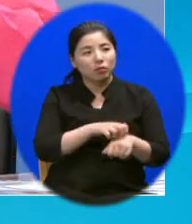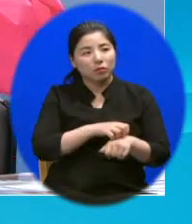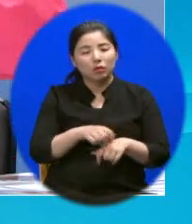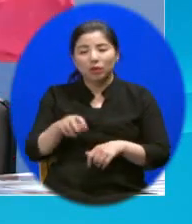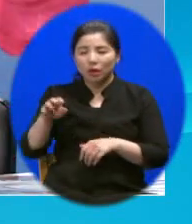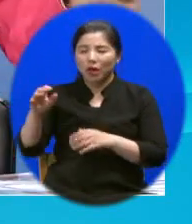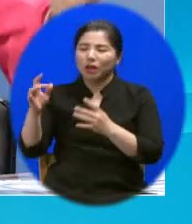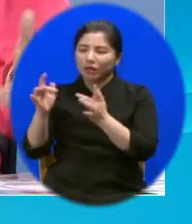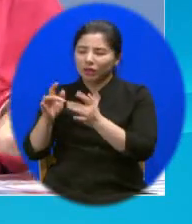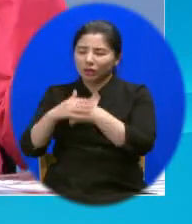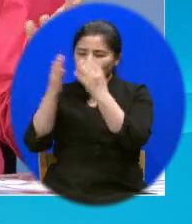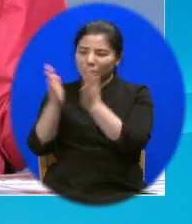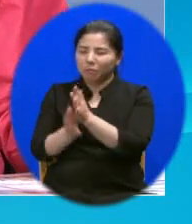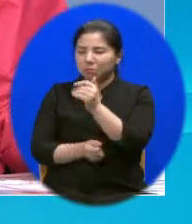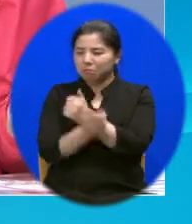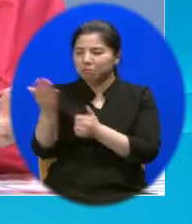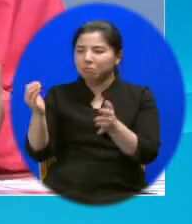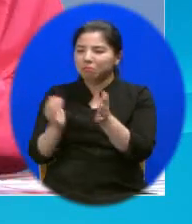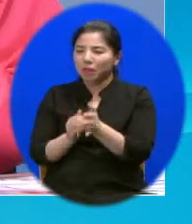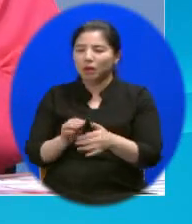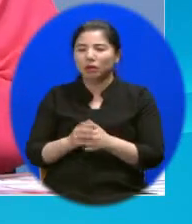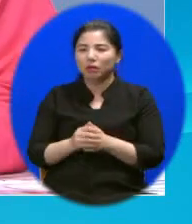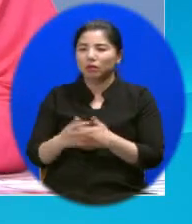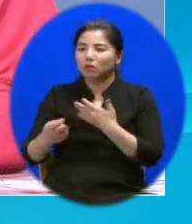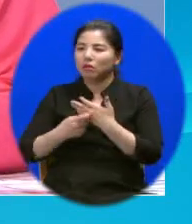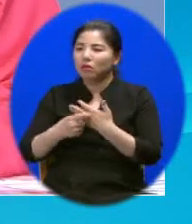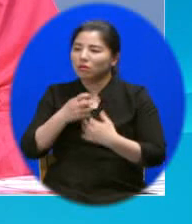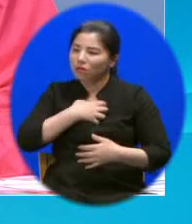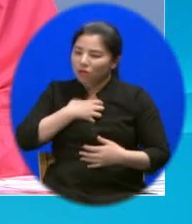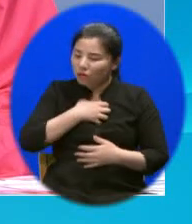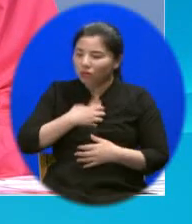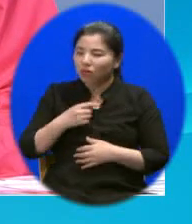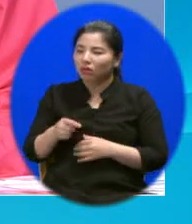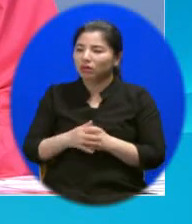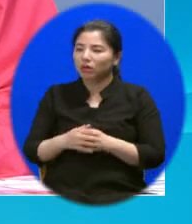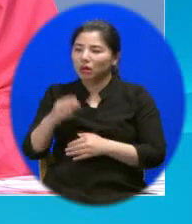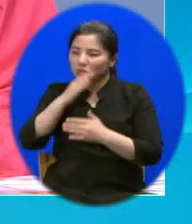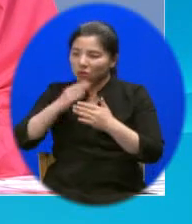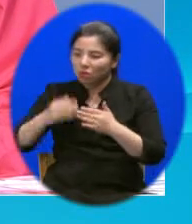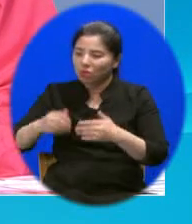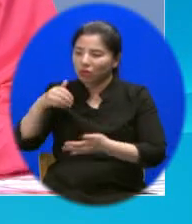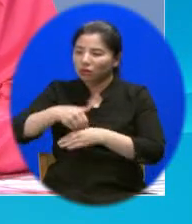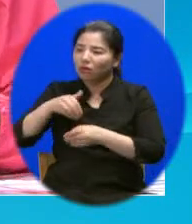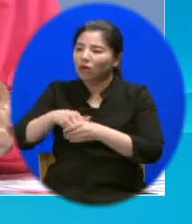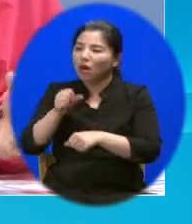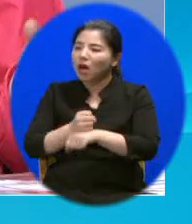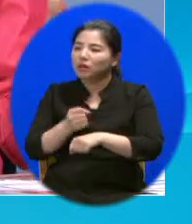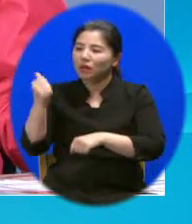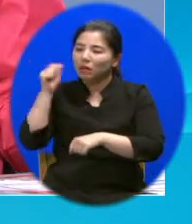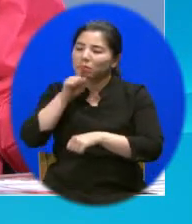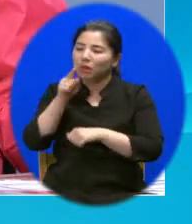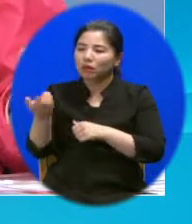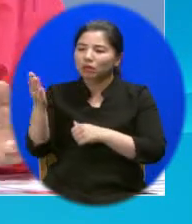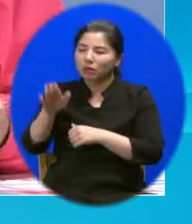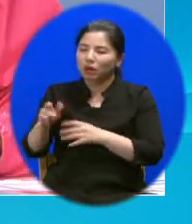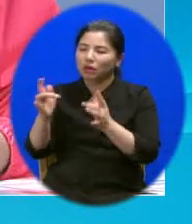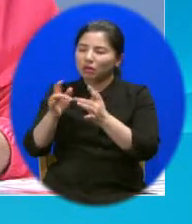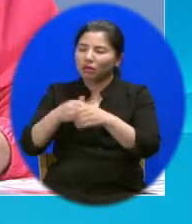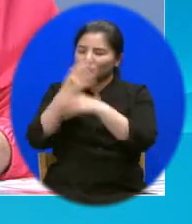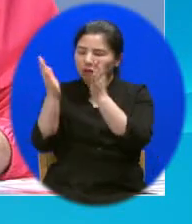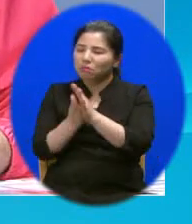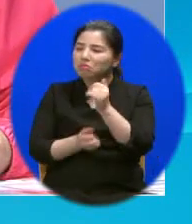sns 로 다 퍼 돌리고 뭐 한참 겉으론 엄청 공영성과 하자 그랬었잖아 요 그래놓고 sns 를 얼마나 많이 퍼